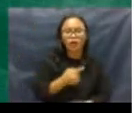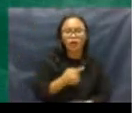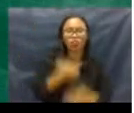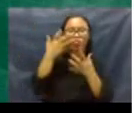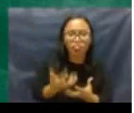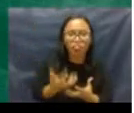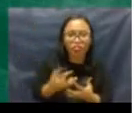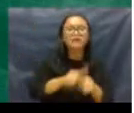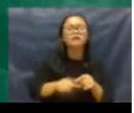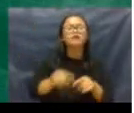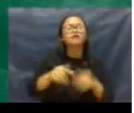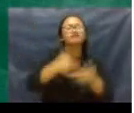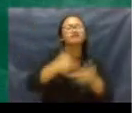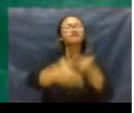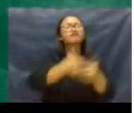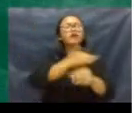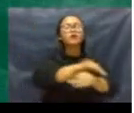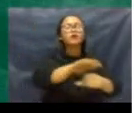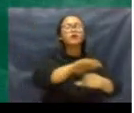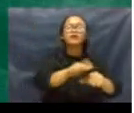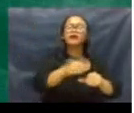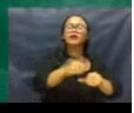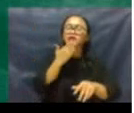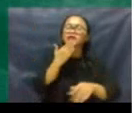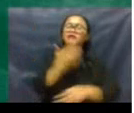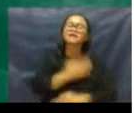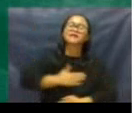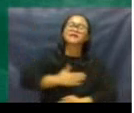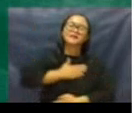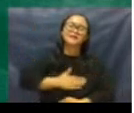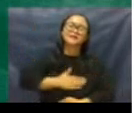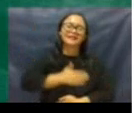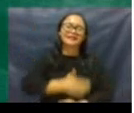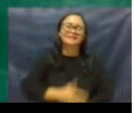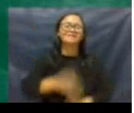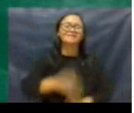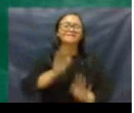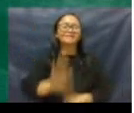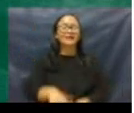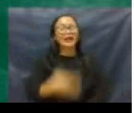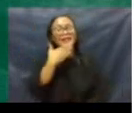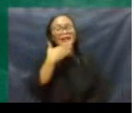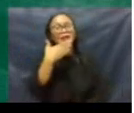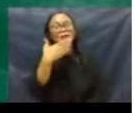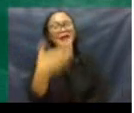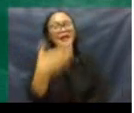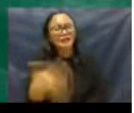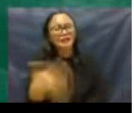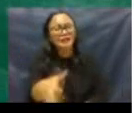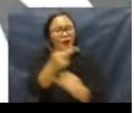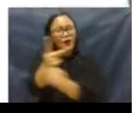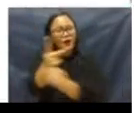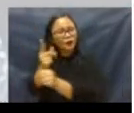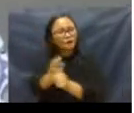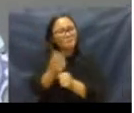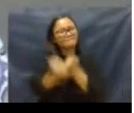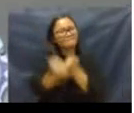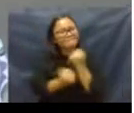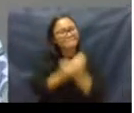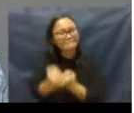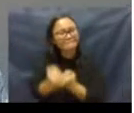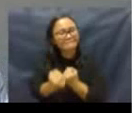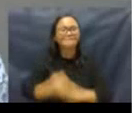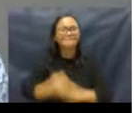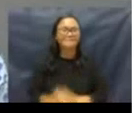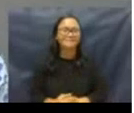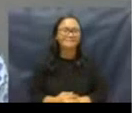terbiasa dan bahkan akan menikmati. Akhir kata, terima kasih telah mengajarkan adik-adik dan anak-anak kita semua. Nah,